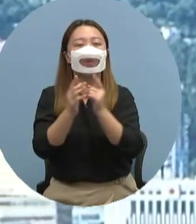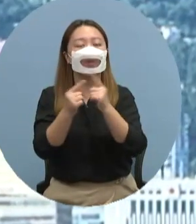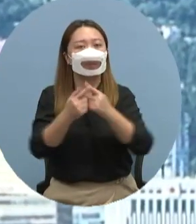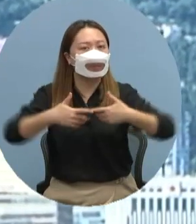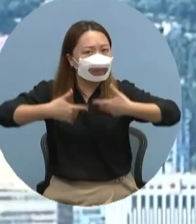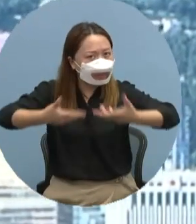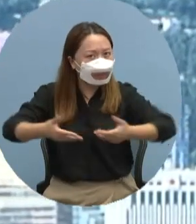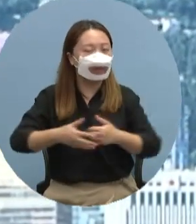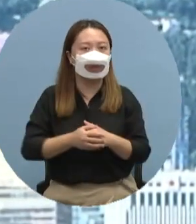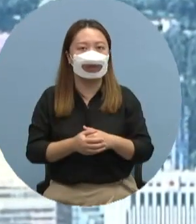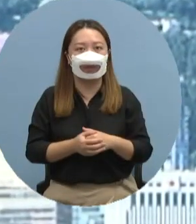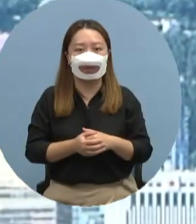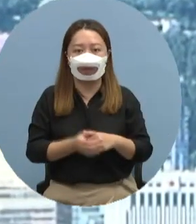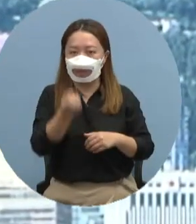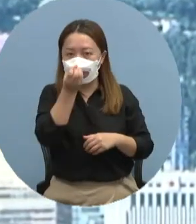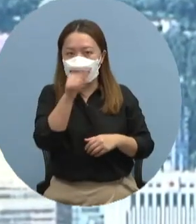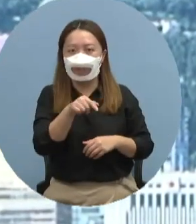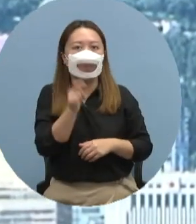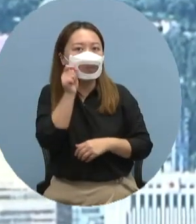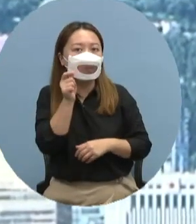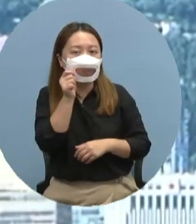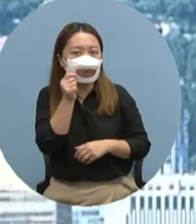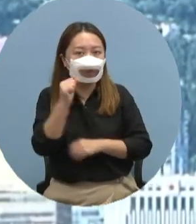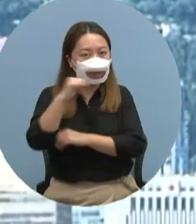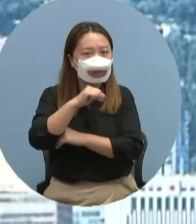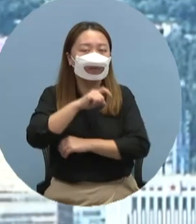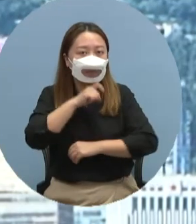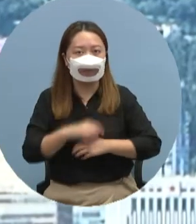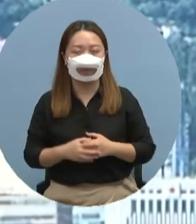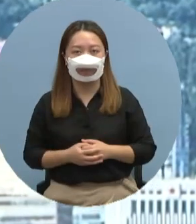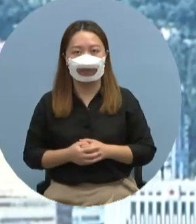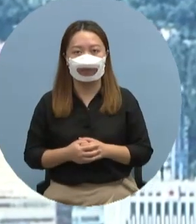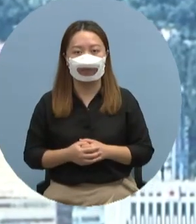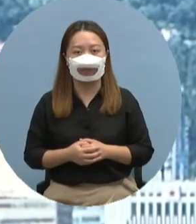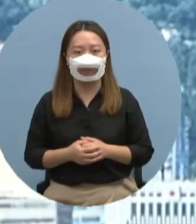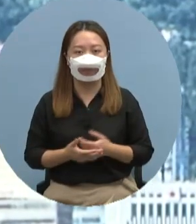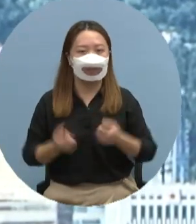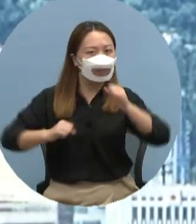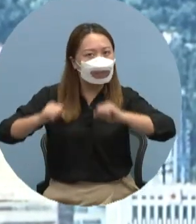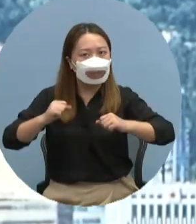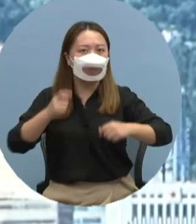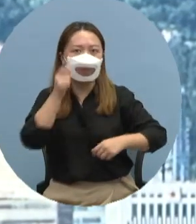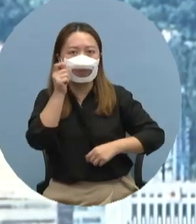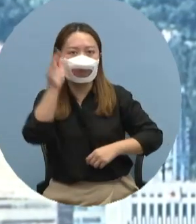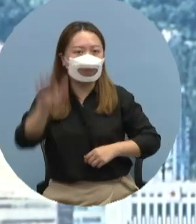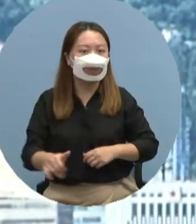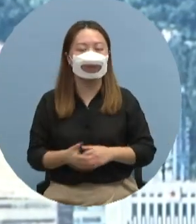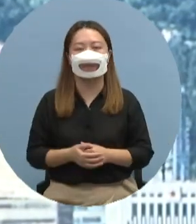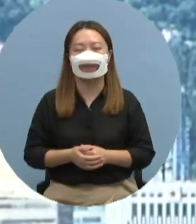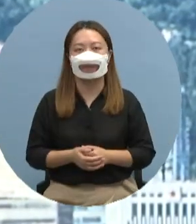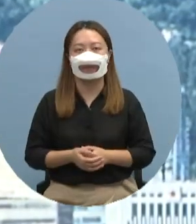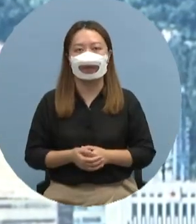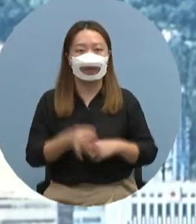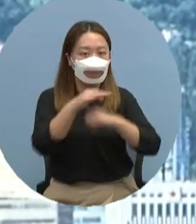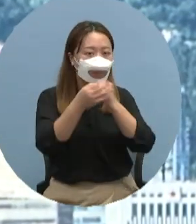去展示俾佢睇，香港咧係有活力，動起嚟，活起嚟，我哋係喺國